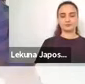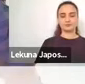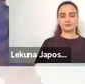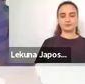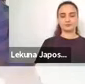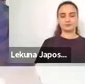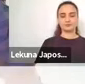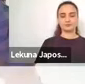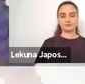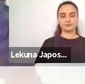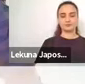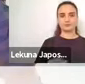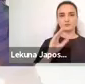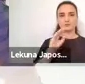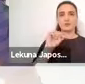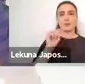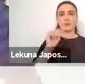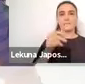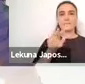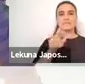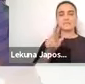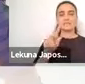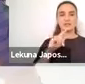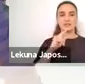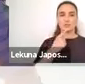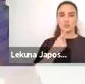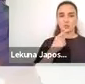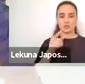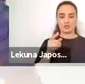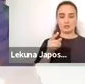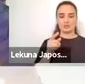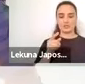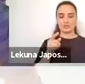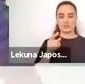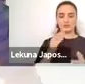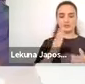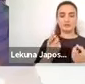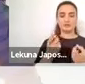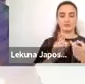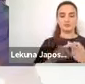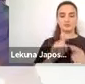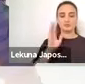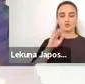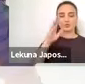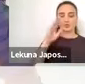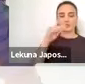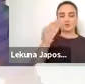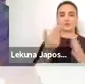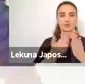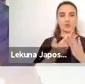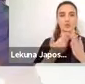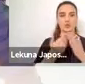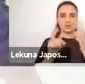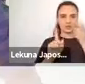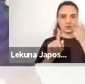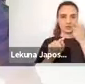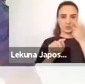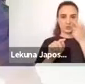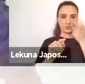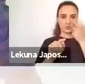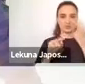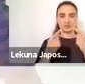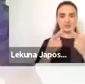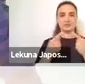ხო? როდესაც მსგავსი ტიპის სირთულეებთან გვაქვს საქმე და მშობელს ვაძლევთ რეკომენდაციას, რომ